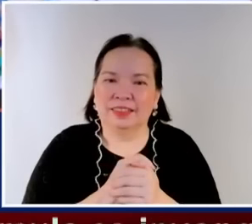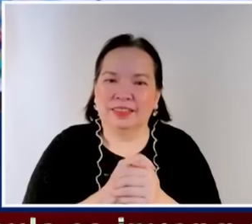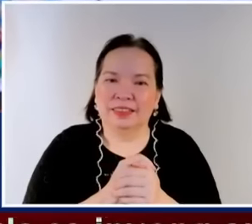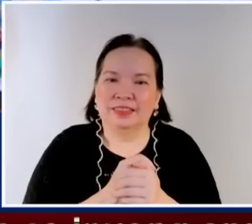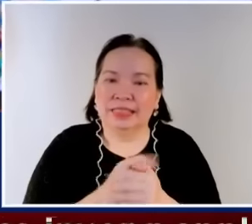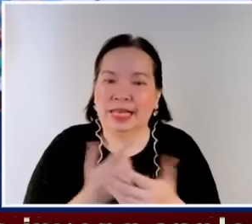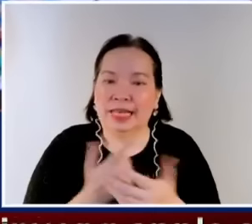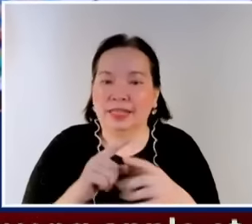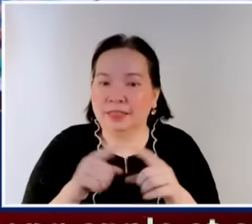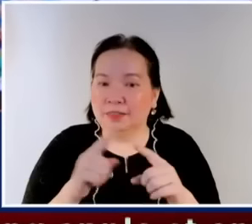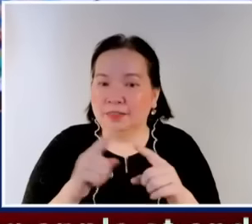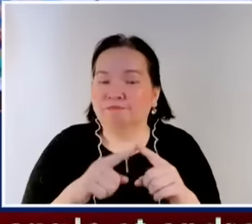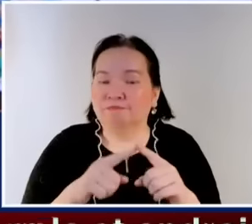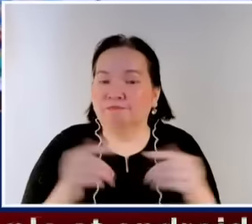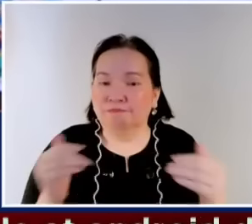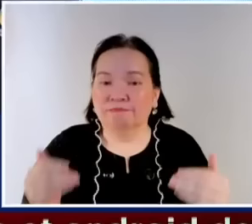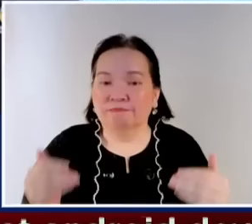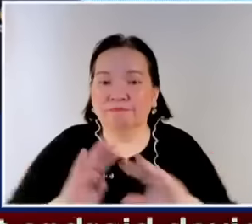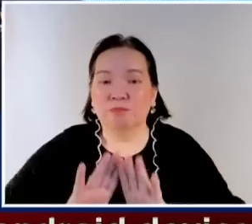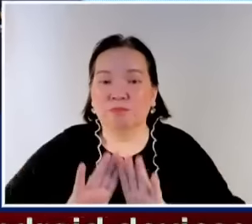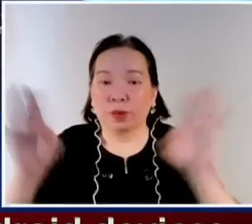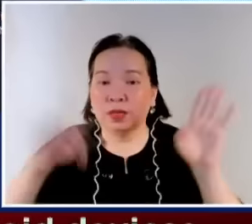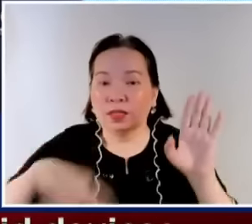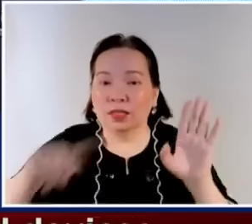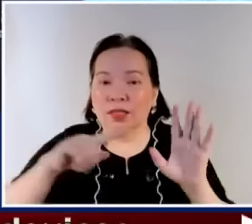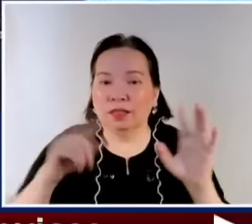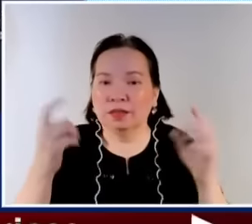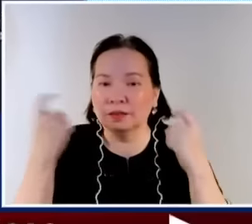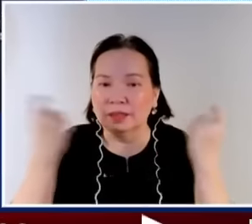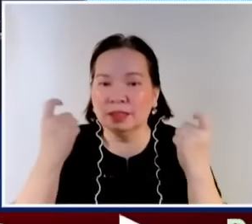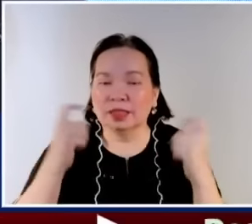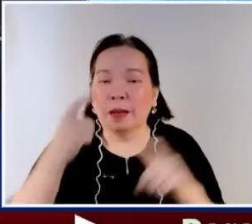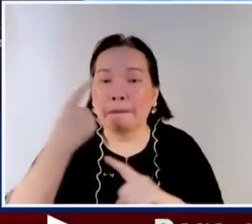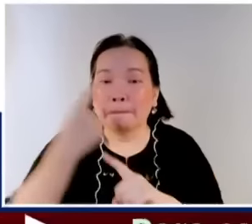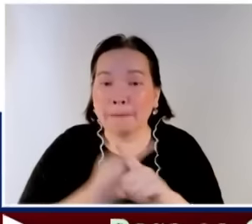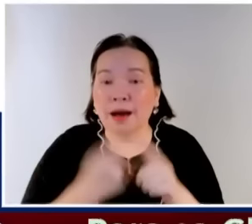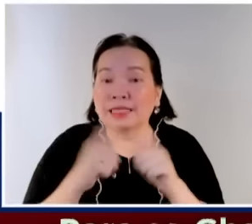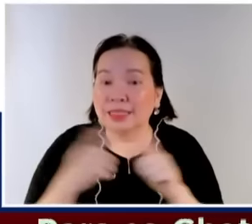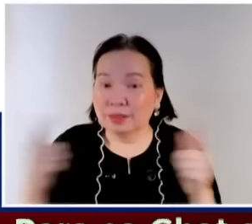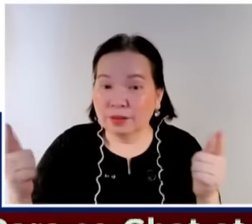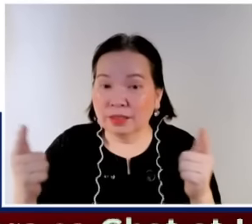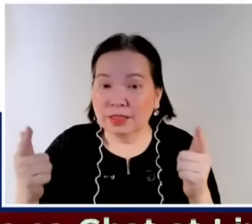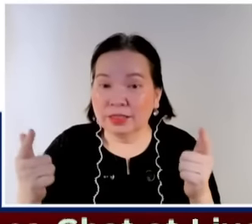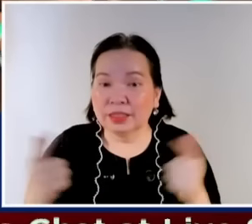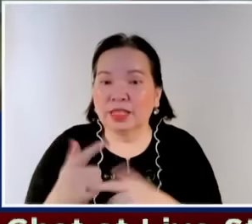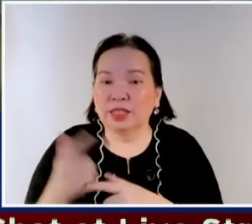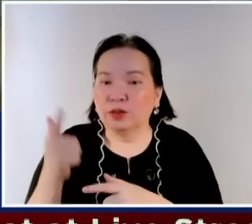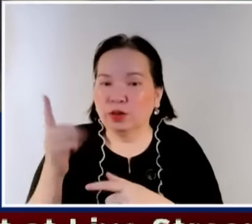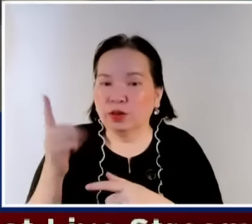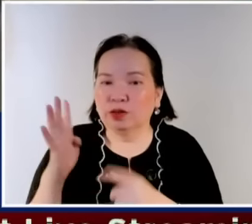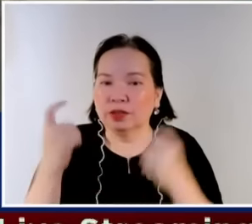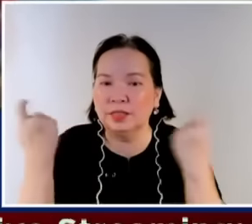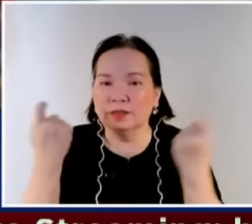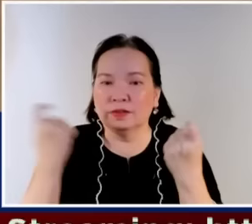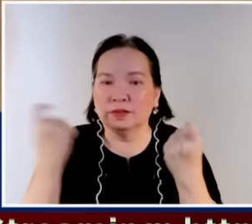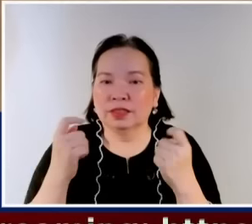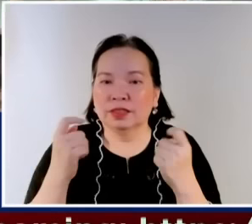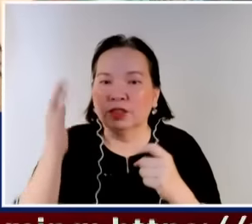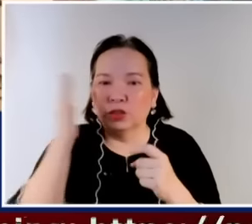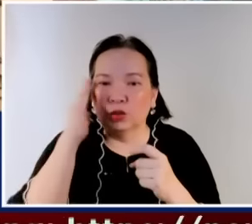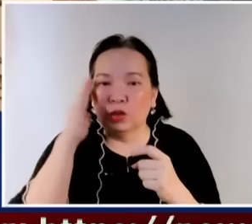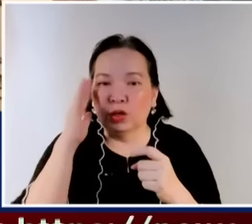ang Makabata Block sa pagdiriwang ng Buwan ng Wika at 25 taong anibersaryo ng Knowledge Channel. Ang gaganda kasi ng mga napili